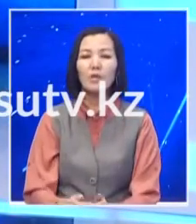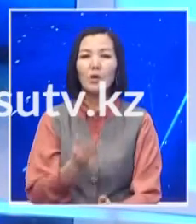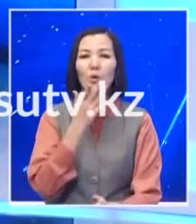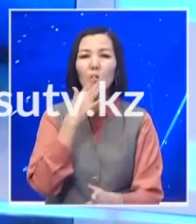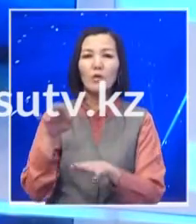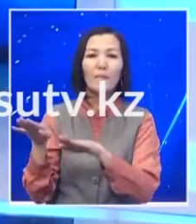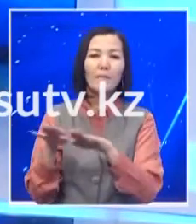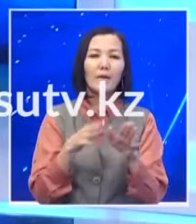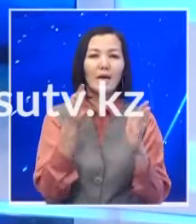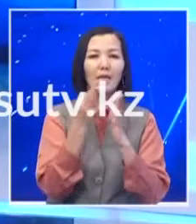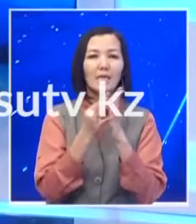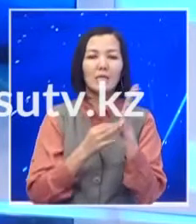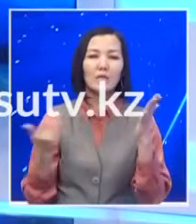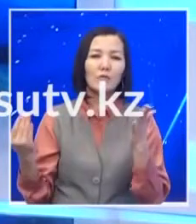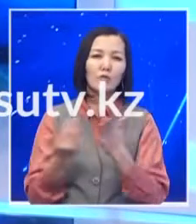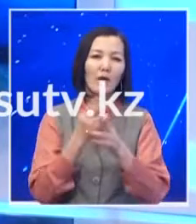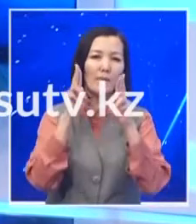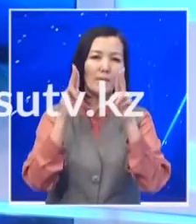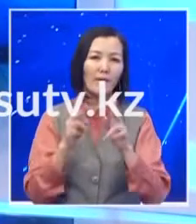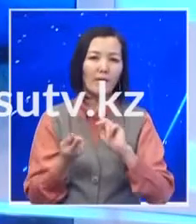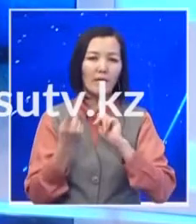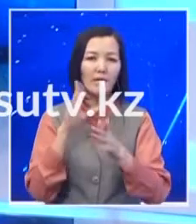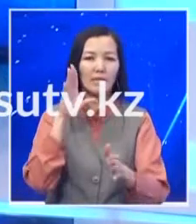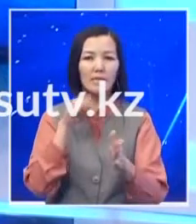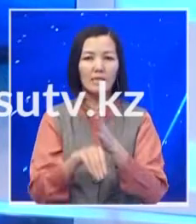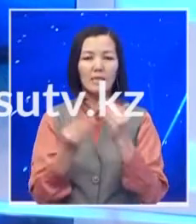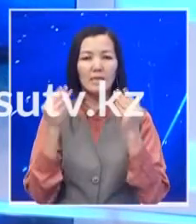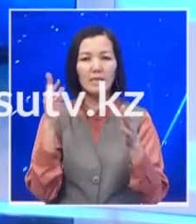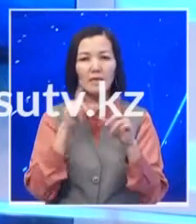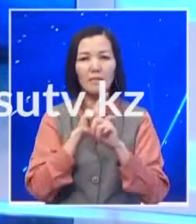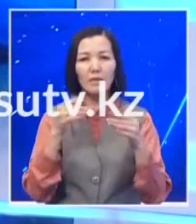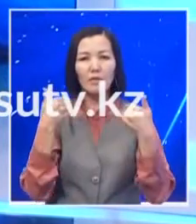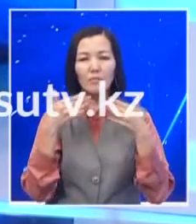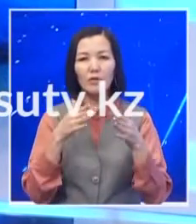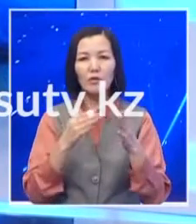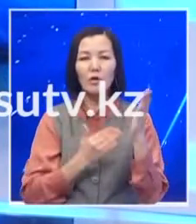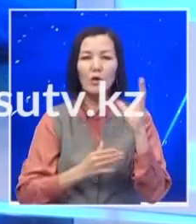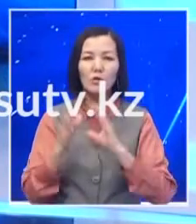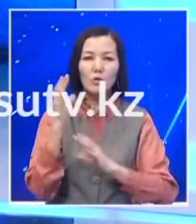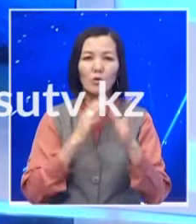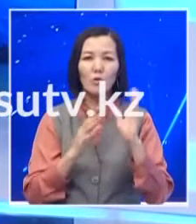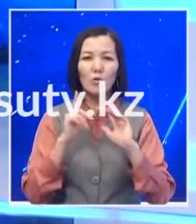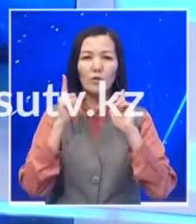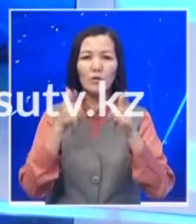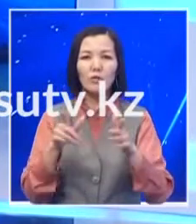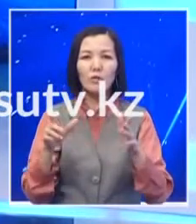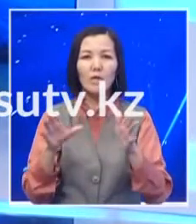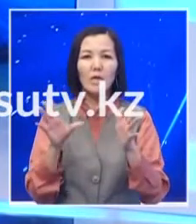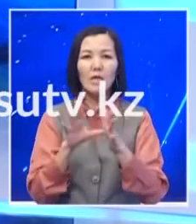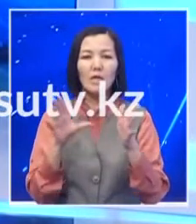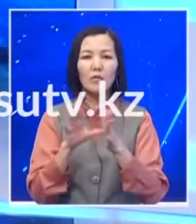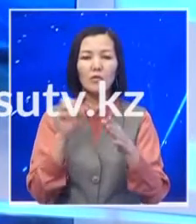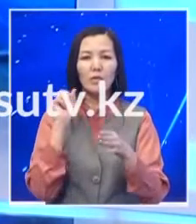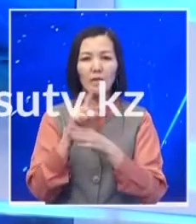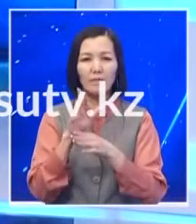Ұлттық бірыңғай тестілеу жаңа форматқа өтті. Елімізде енді мектеп түлектері жоғарғы оқу орындарына оқуға түсуге емтихандарын